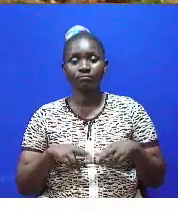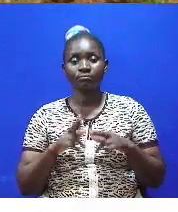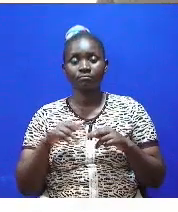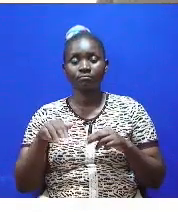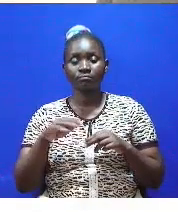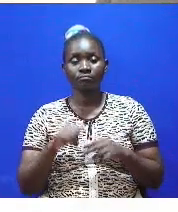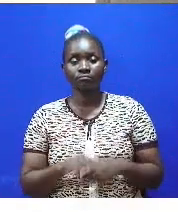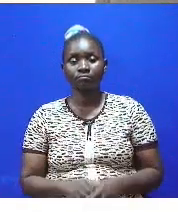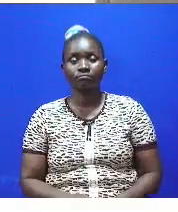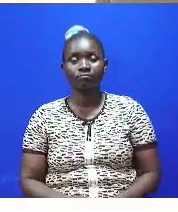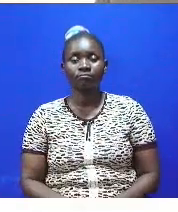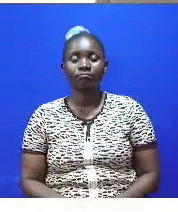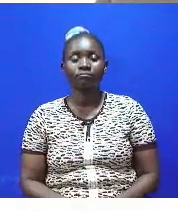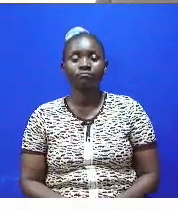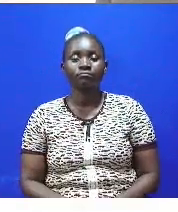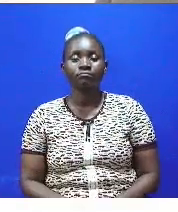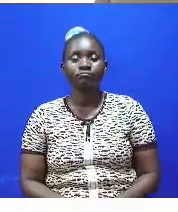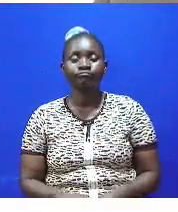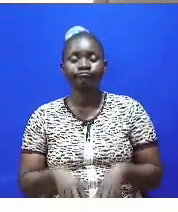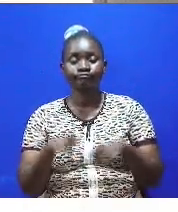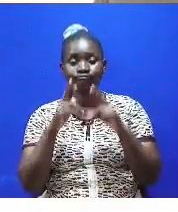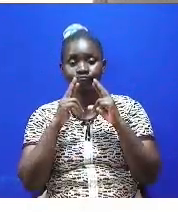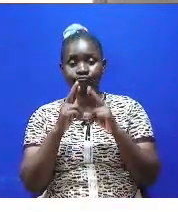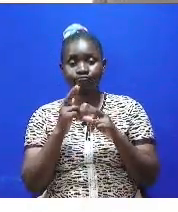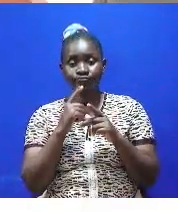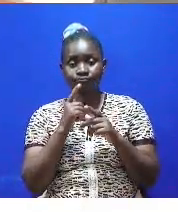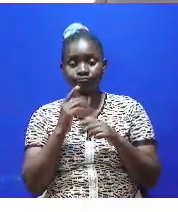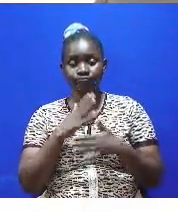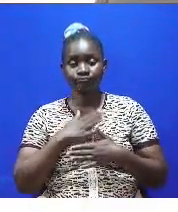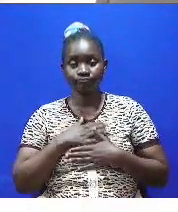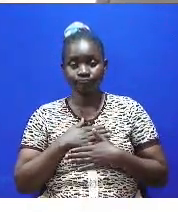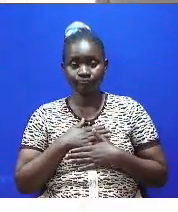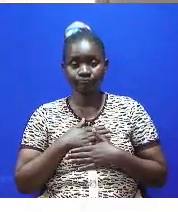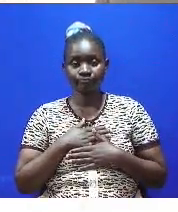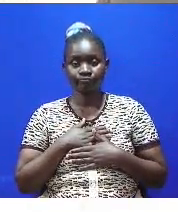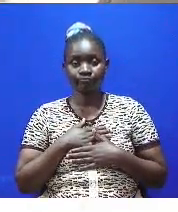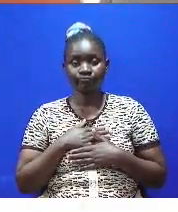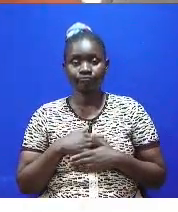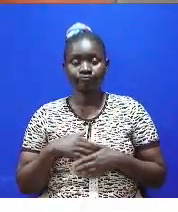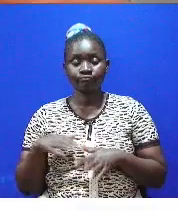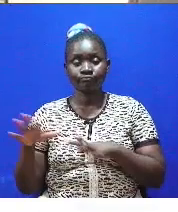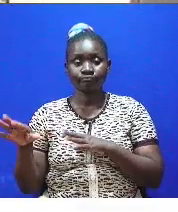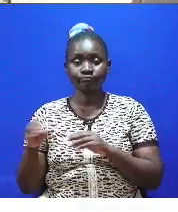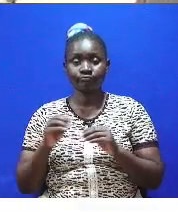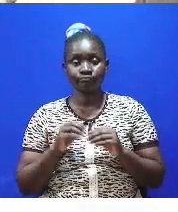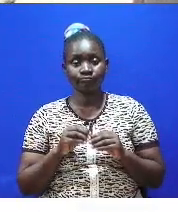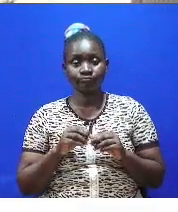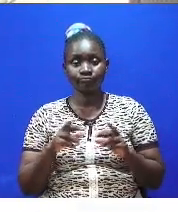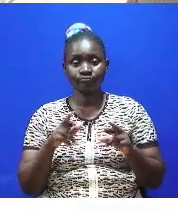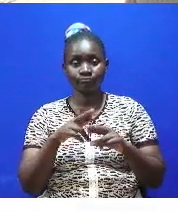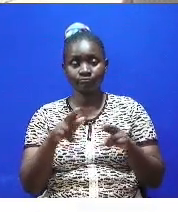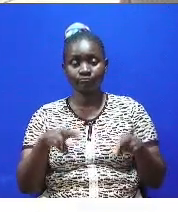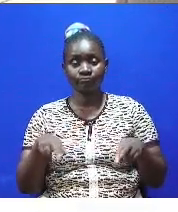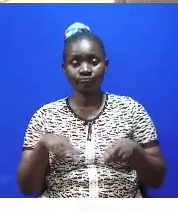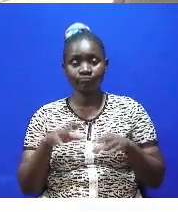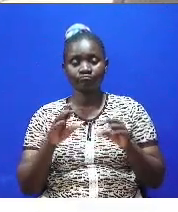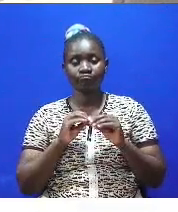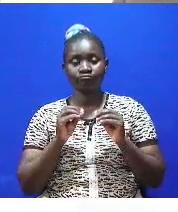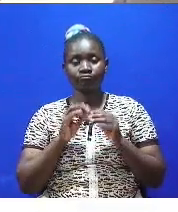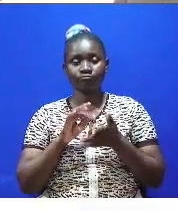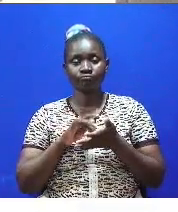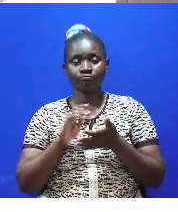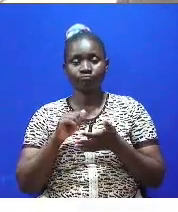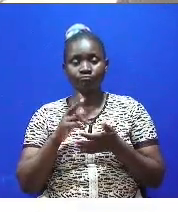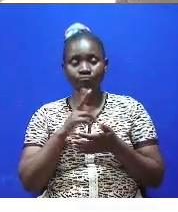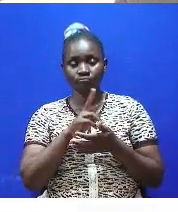asensemeyo. Chiriboti ya chika rotoko te umwe simiwa iya wata ya bangu uchari akini uche ground tanya uche. Ya kutumaba antabaya